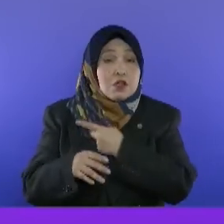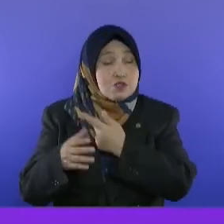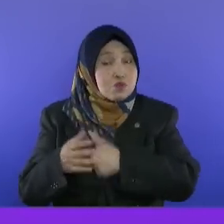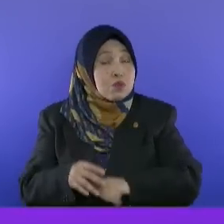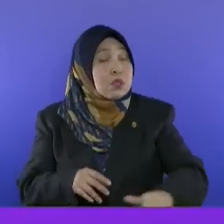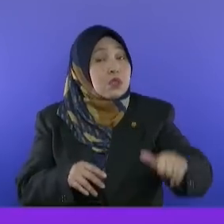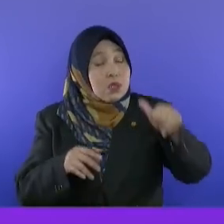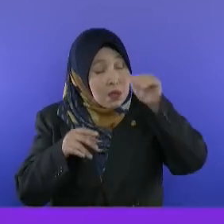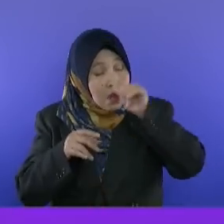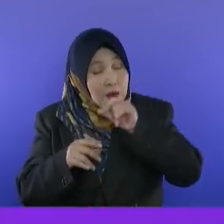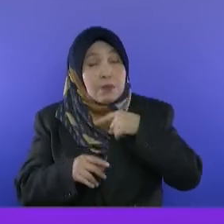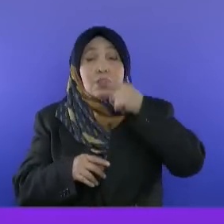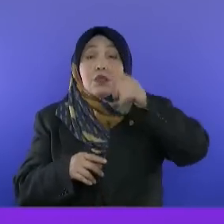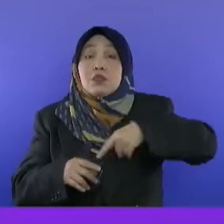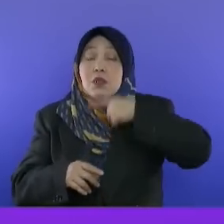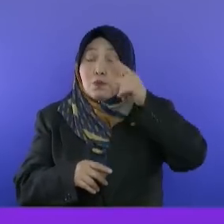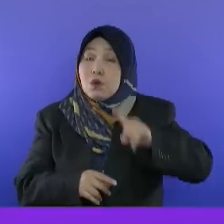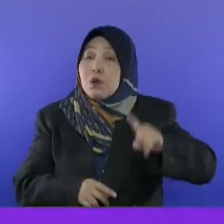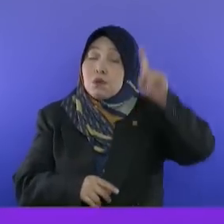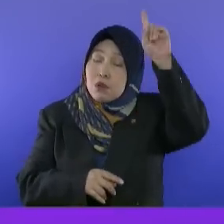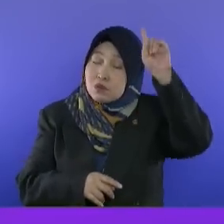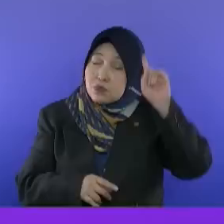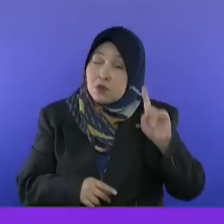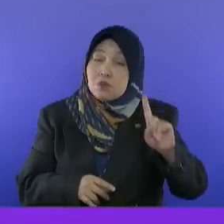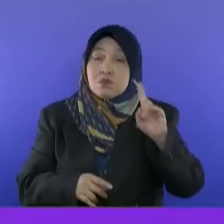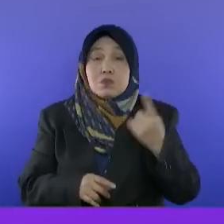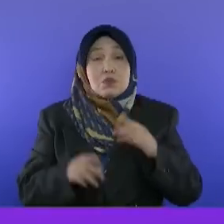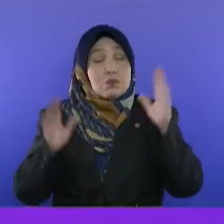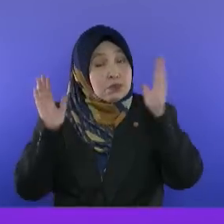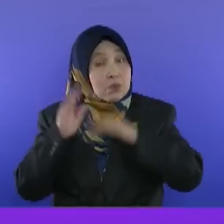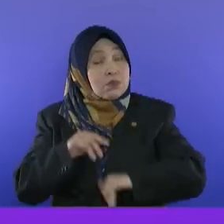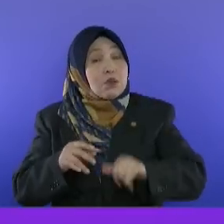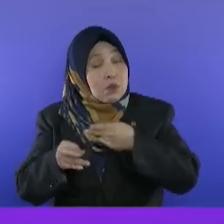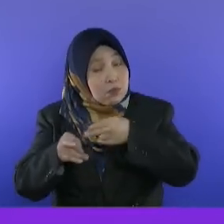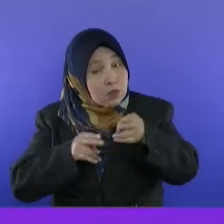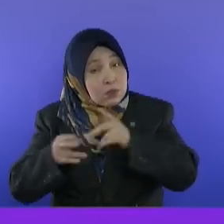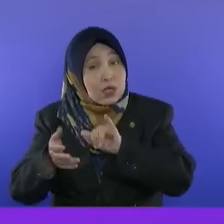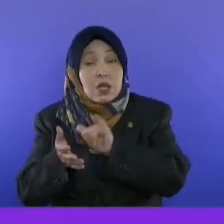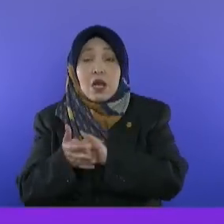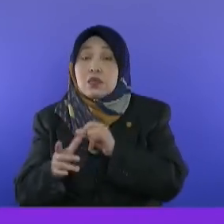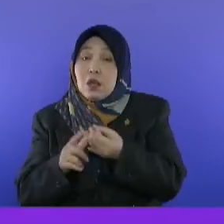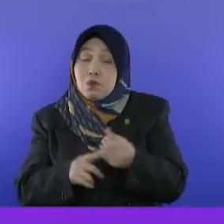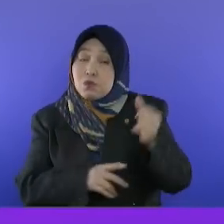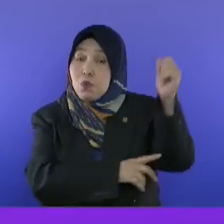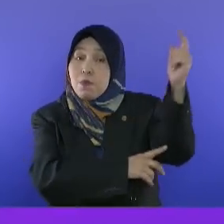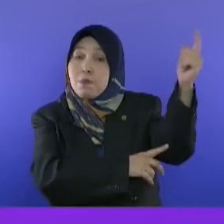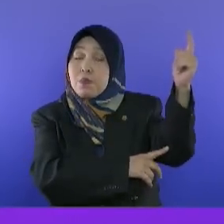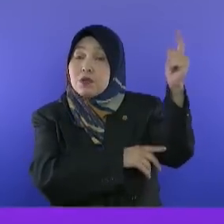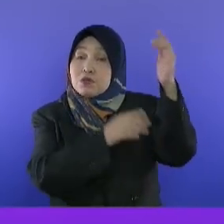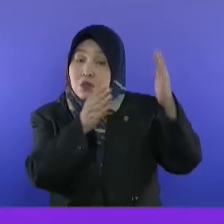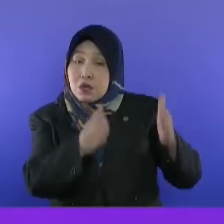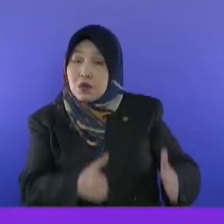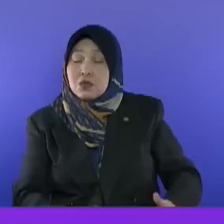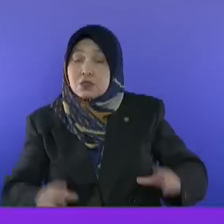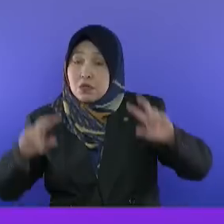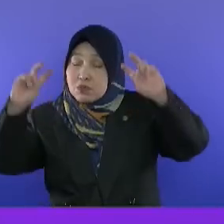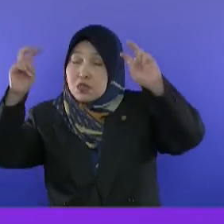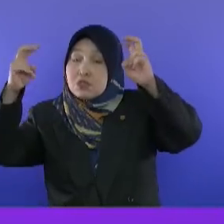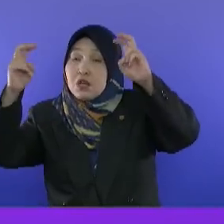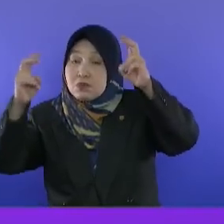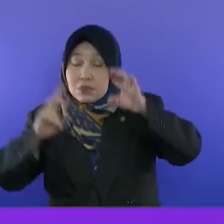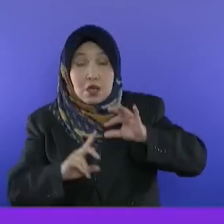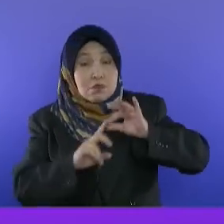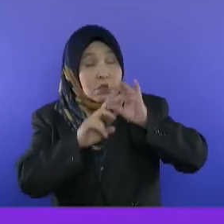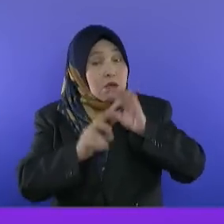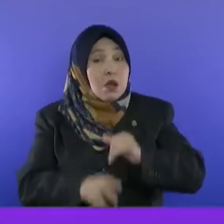bersyahadat cari balik Apakah ayat-ayat berkaitan dengan pengurusan ini bagi bos atau membagi penjara yang mengajar subjek-subjek tertentu